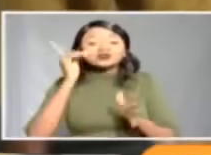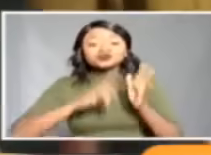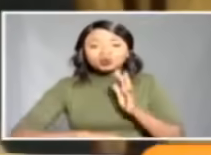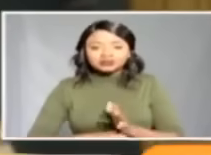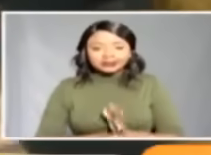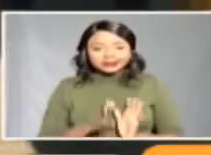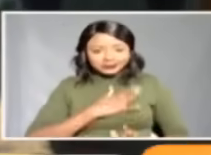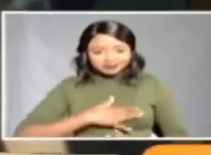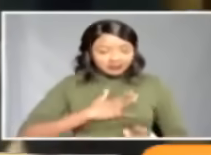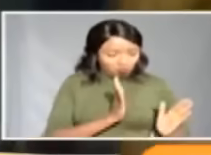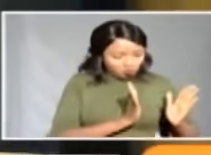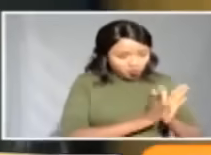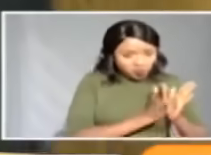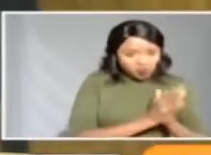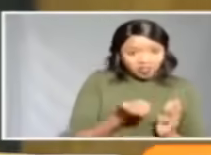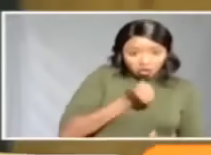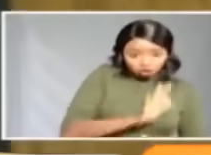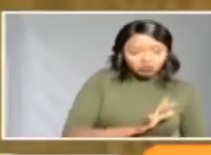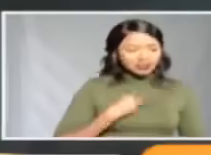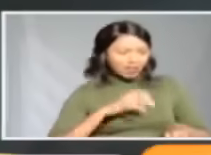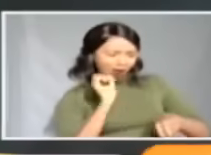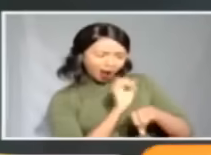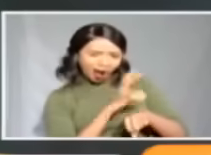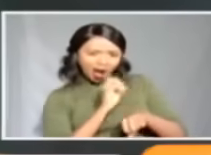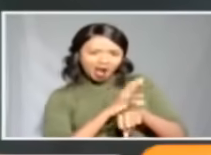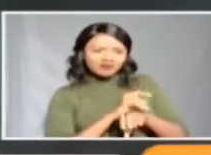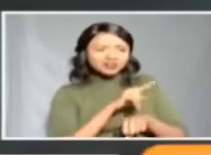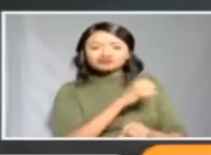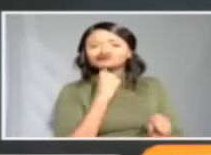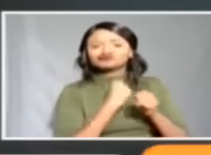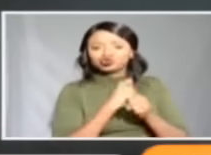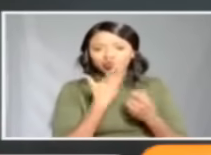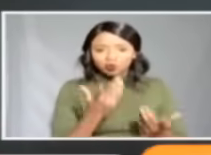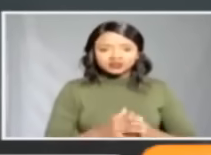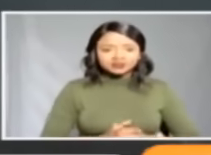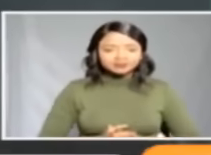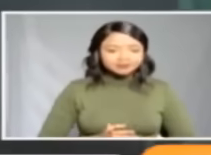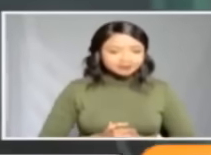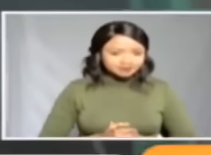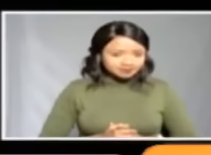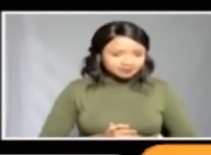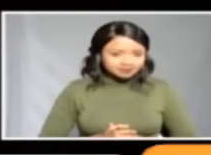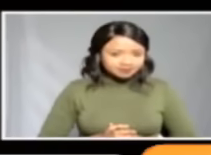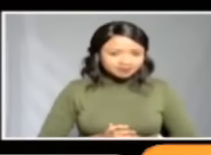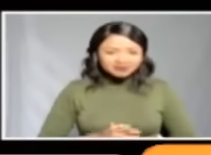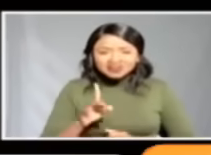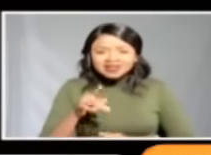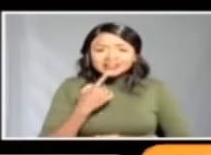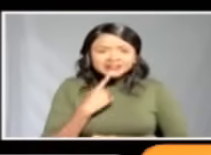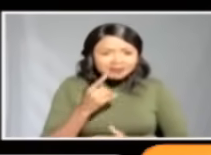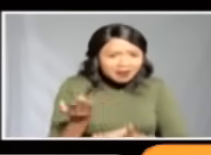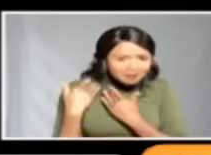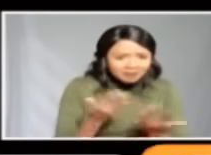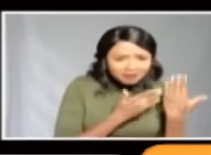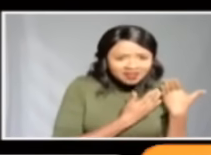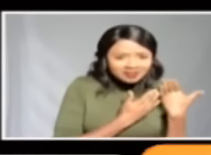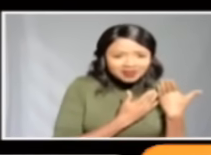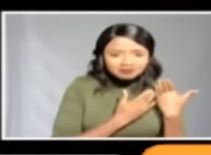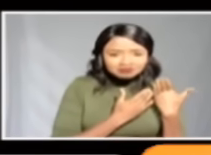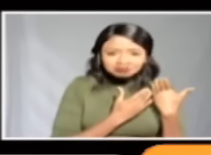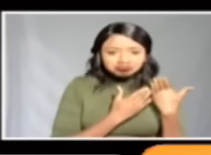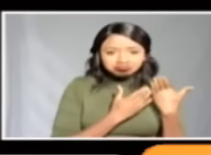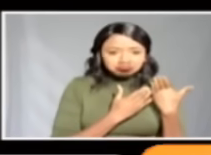na mtoto ili kumshauri mtoto anachofaa kufanya. Anawaambia mama.